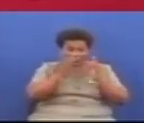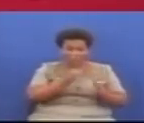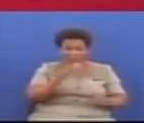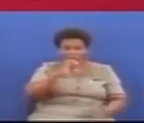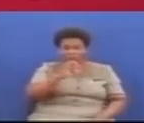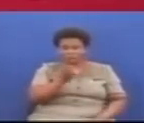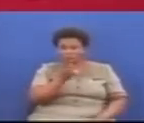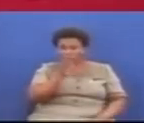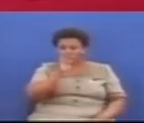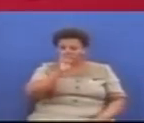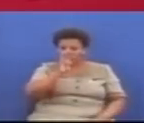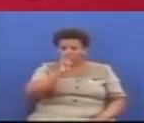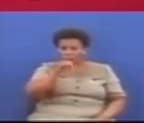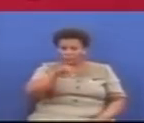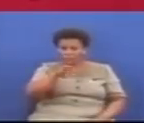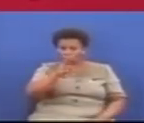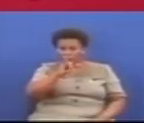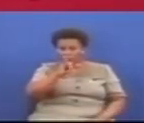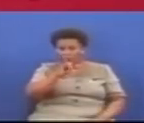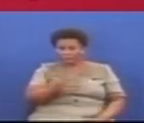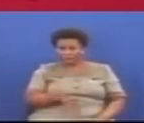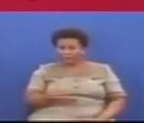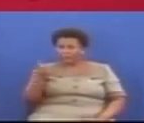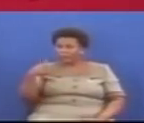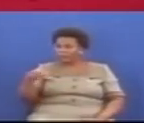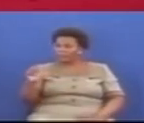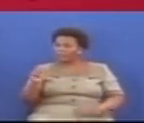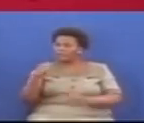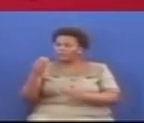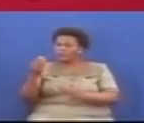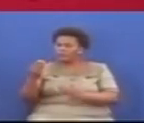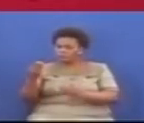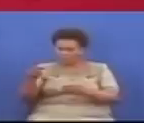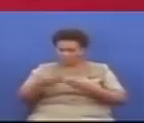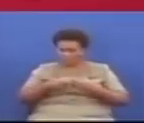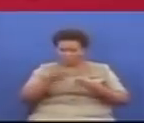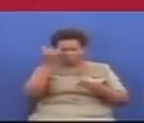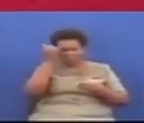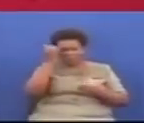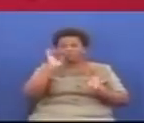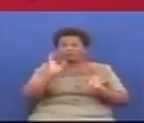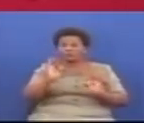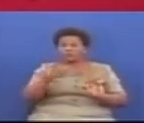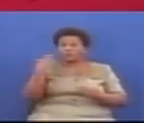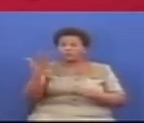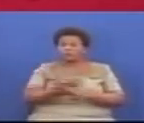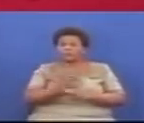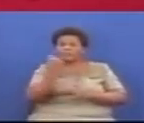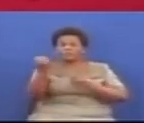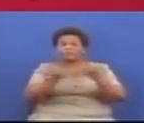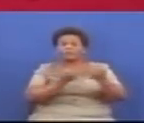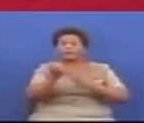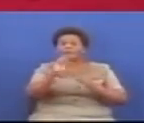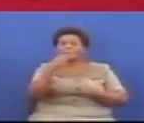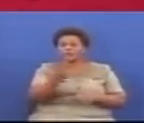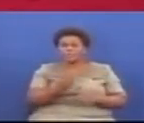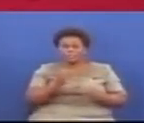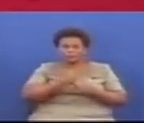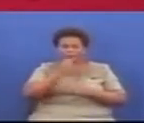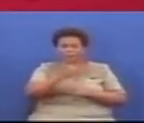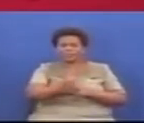yao yanapakana katika eneo hilo, na wenyewe wao walikuja na wazo zuri sana la upatikanaji wa magari mawili katika eneo hilo, na mchakato huo